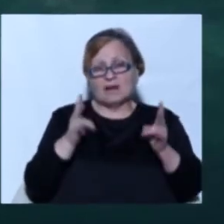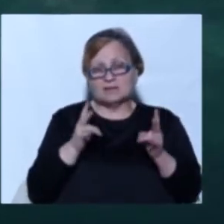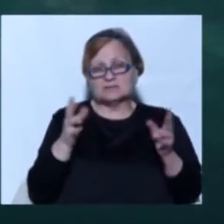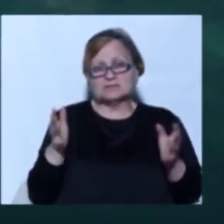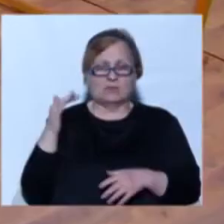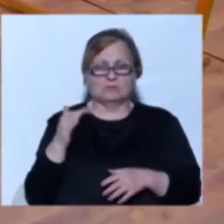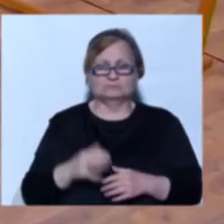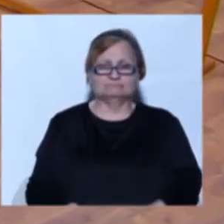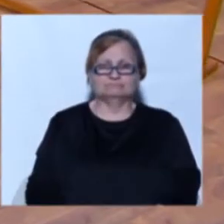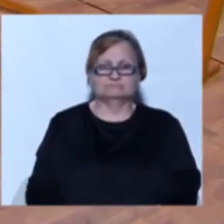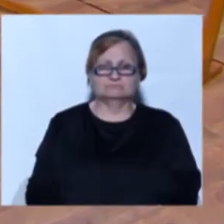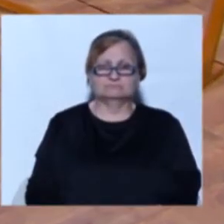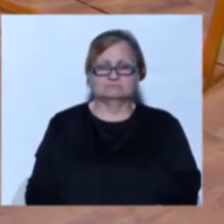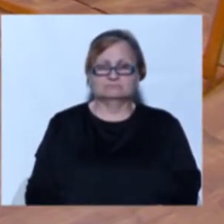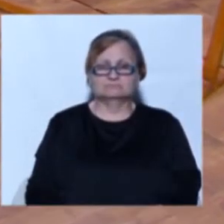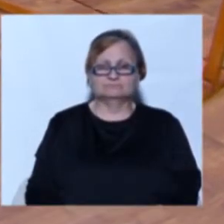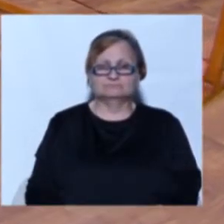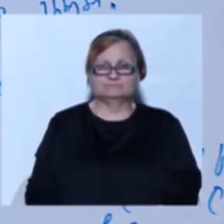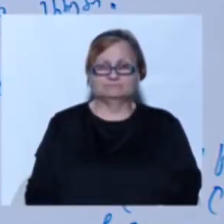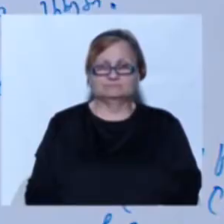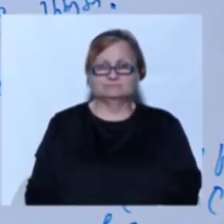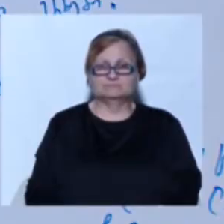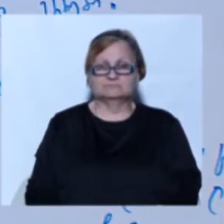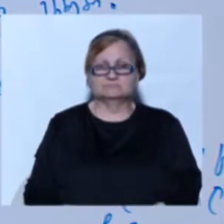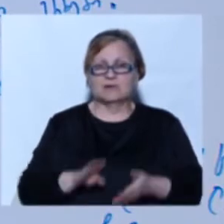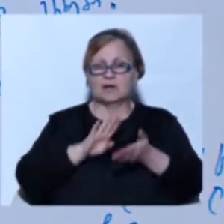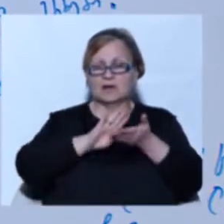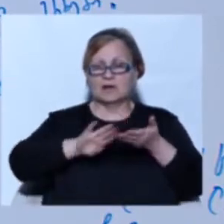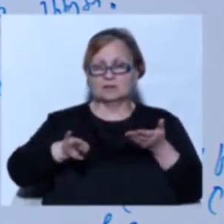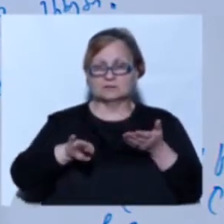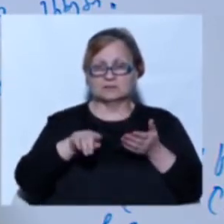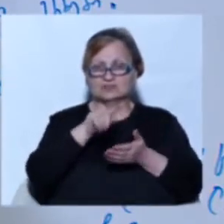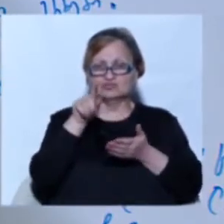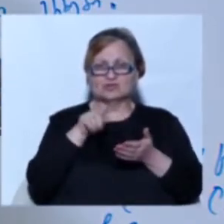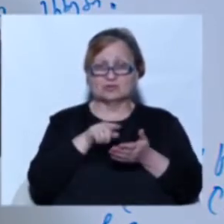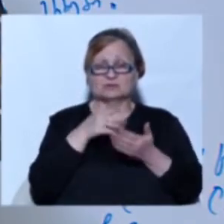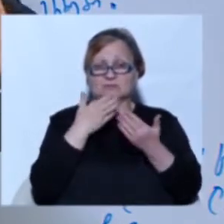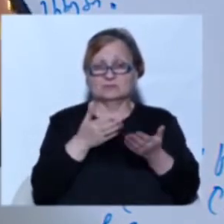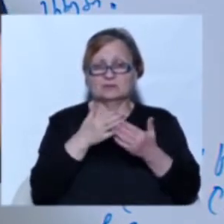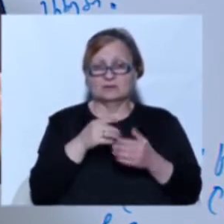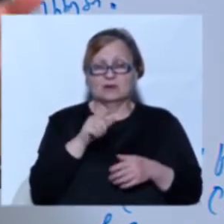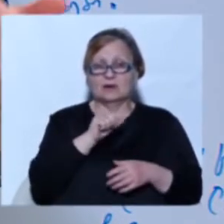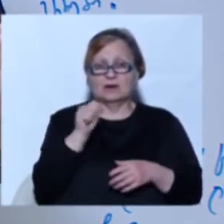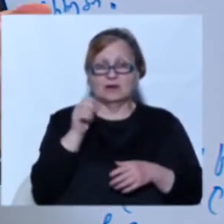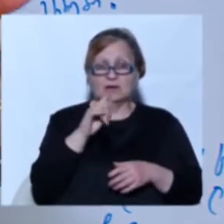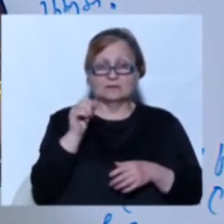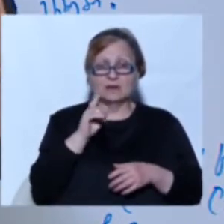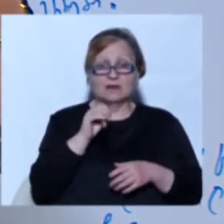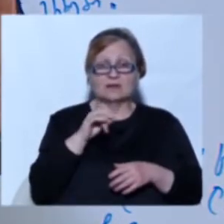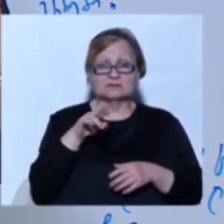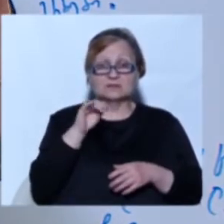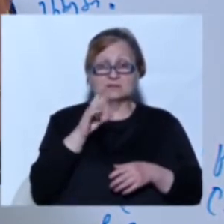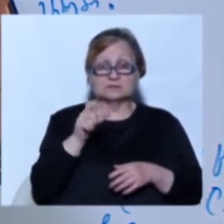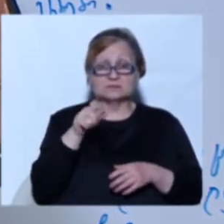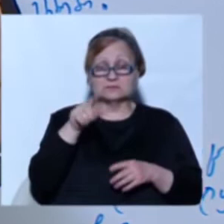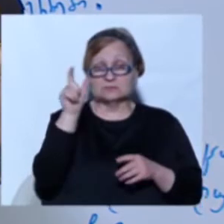ქართულოცაო. Გარდა შეკითხებისა, თქვენ ალბათ მიაქციეთ ყურადღება, რომ ანა კალანდაძის პოეზიაში